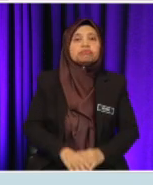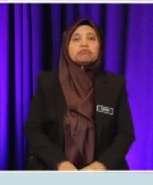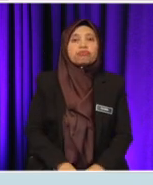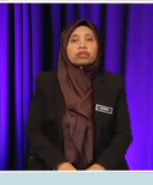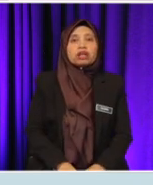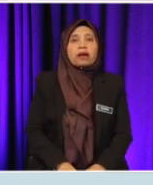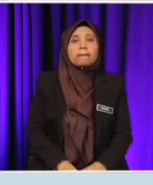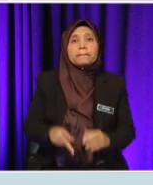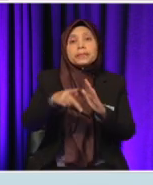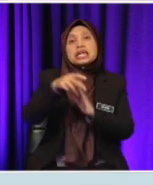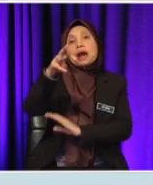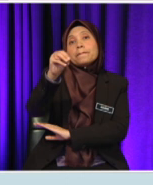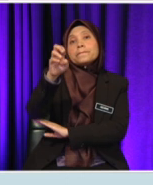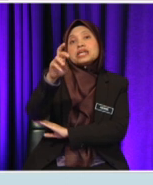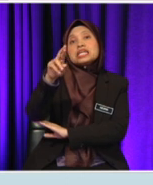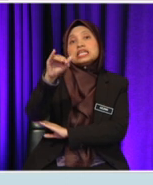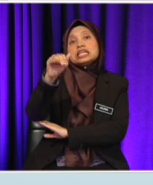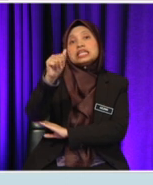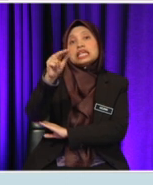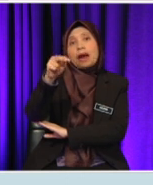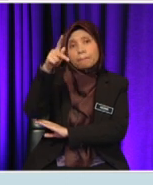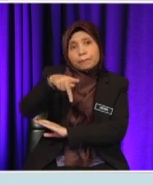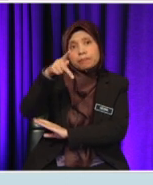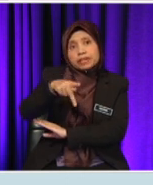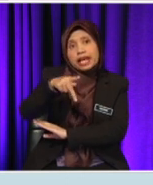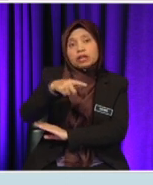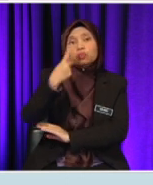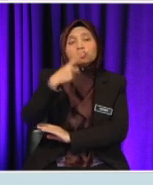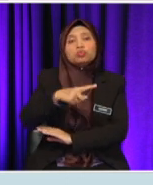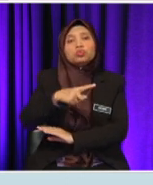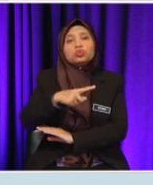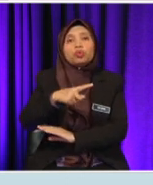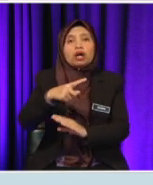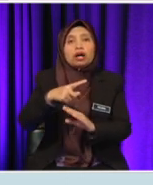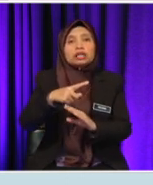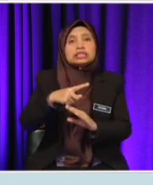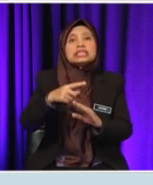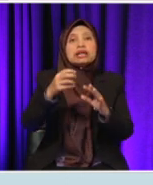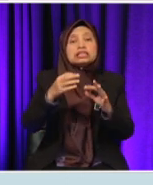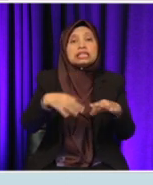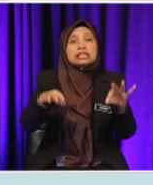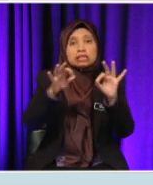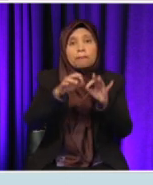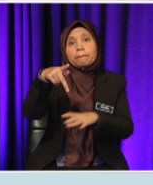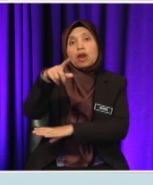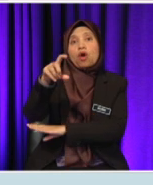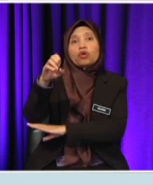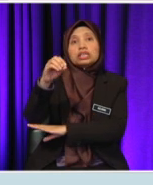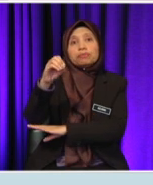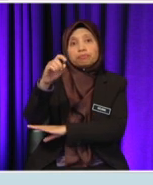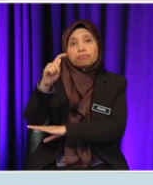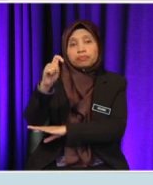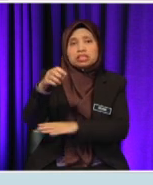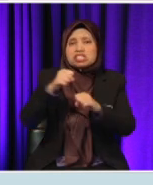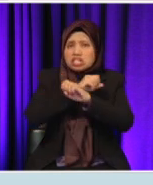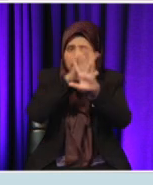pemerian Oke teknik pemberian digunakan oleh pengarang untuk menenangkan peristiwa dalam plot secara langsung hal ini termasuk pengarang